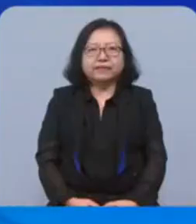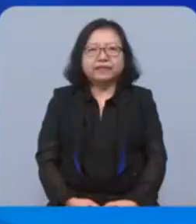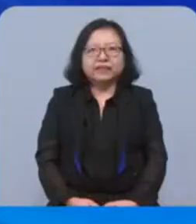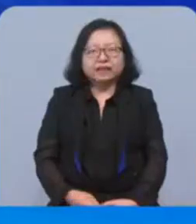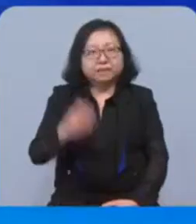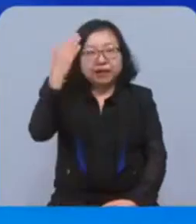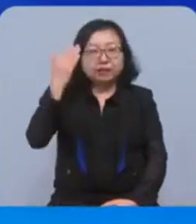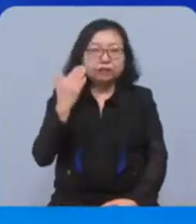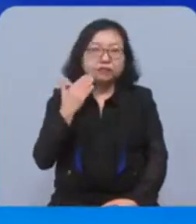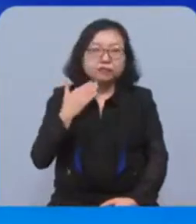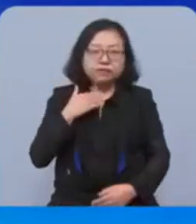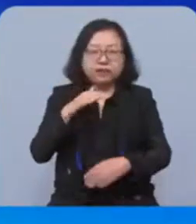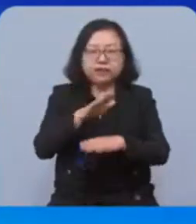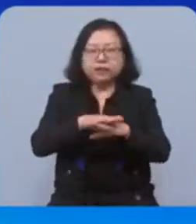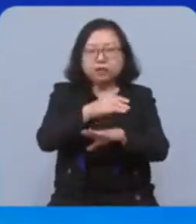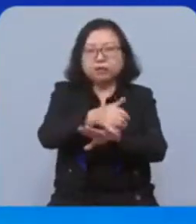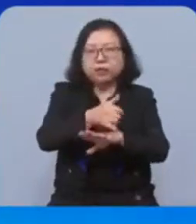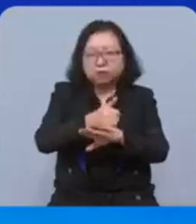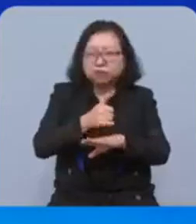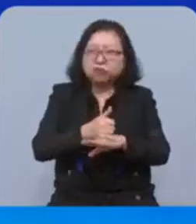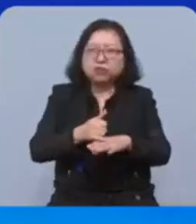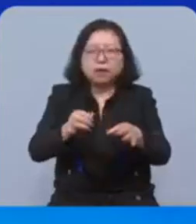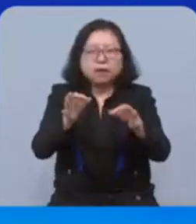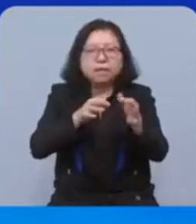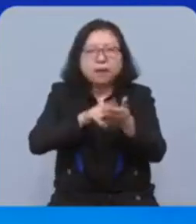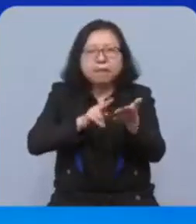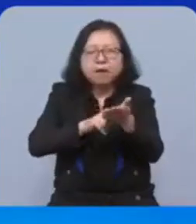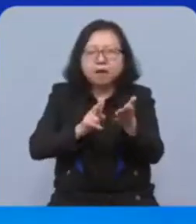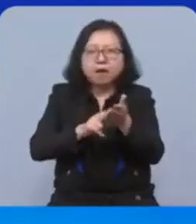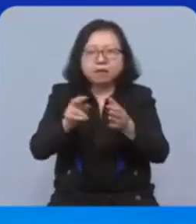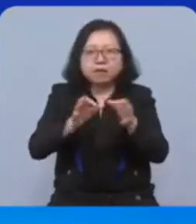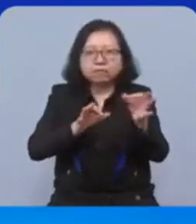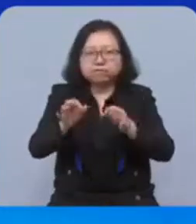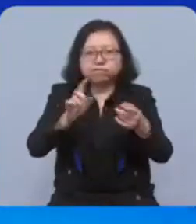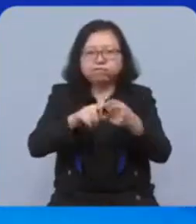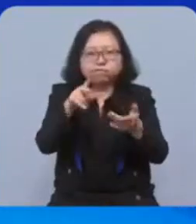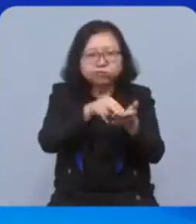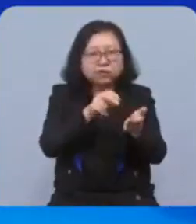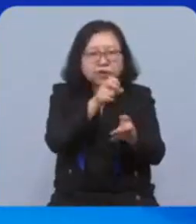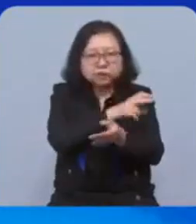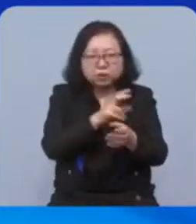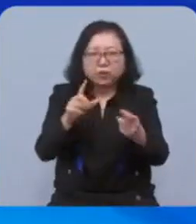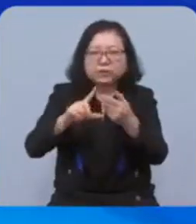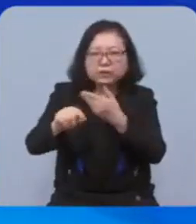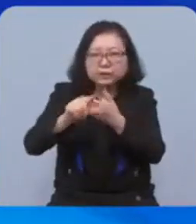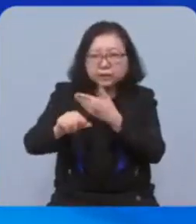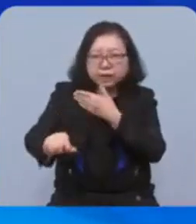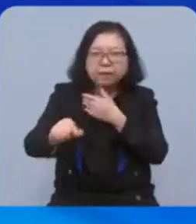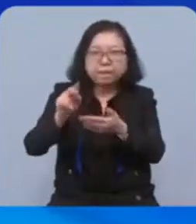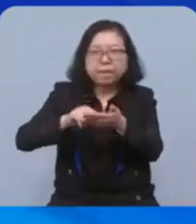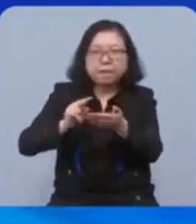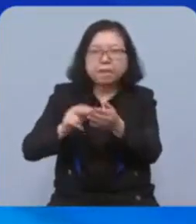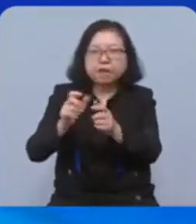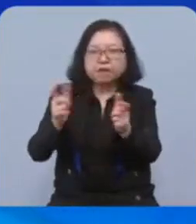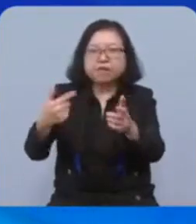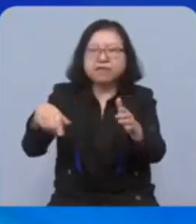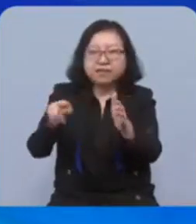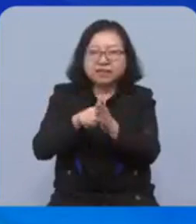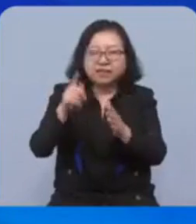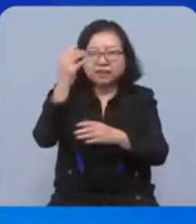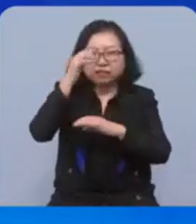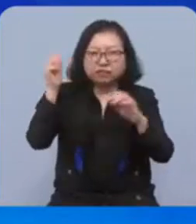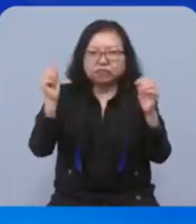우리나라 농산물 유통의 문제점을 지적하고 로컬푸드를 활성화하기 위해 마련한 KBS 충북의 보도특집